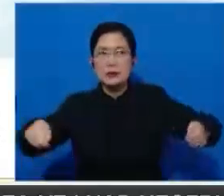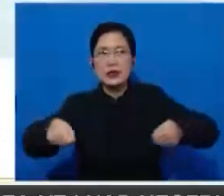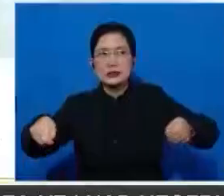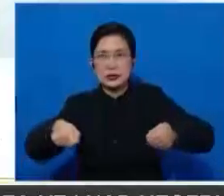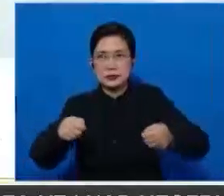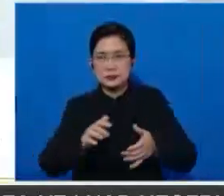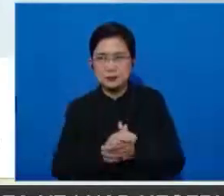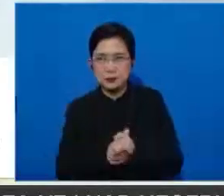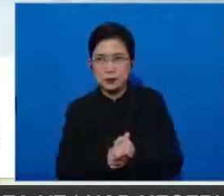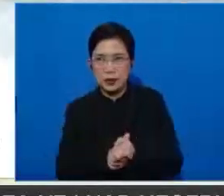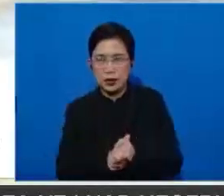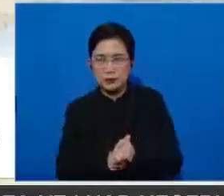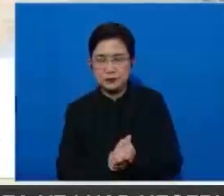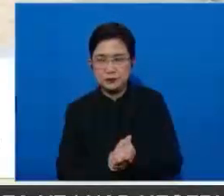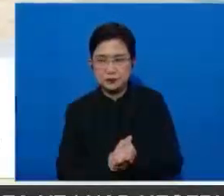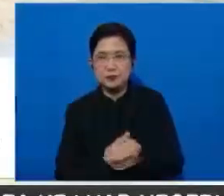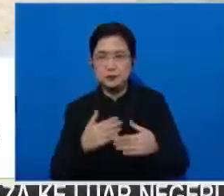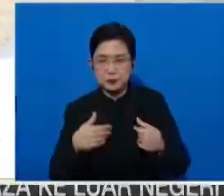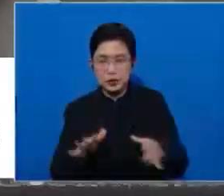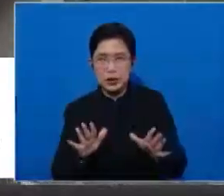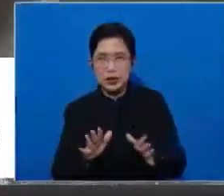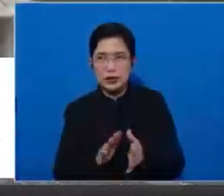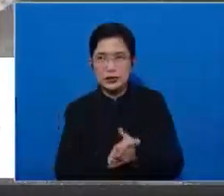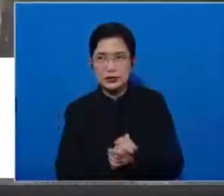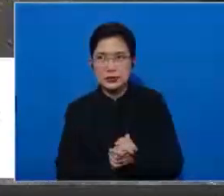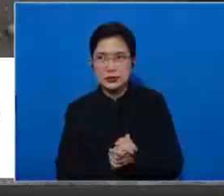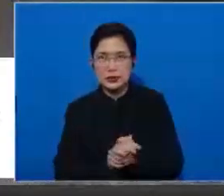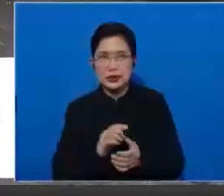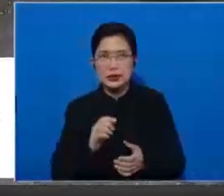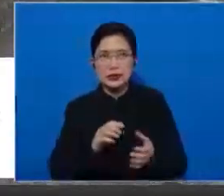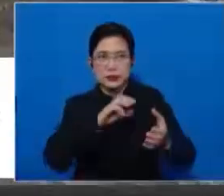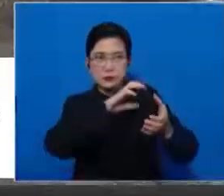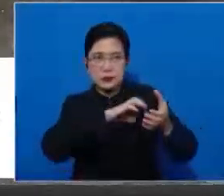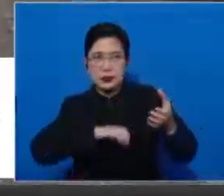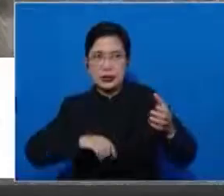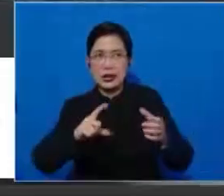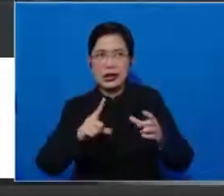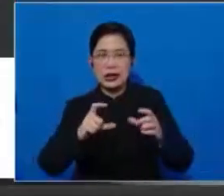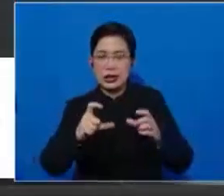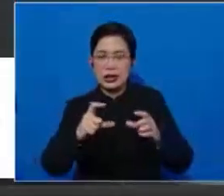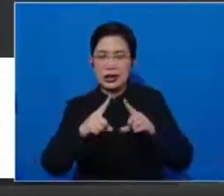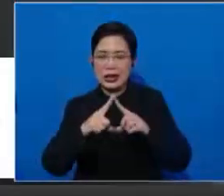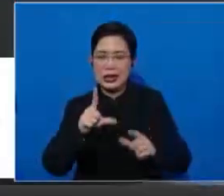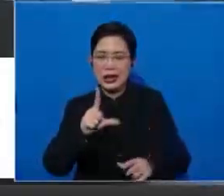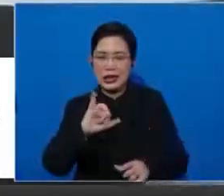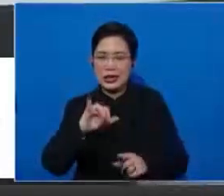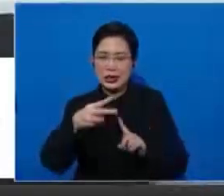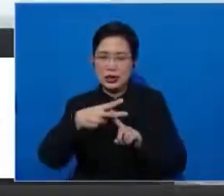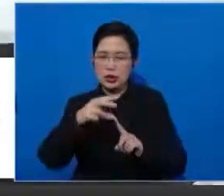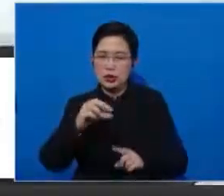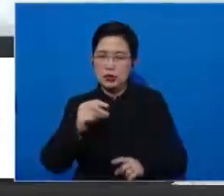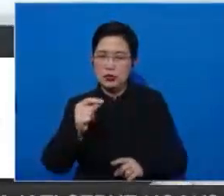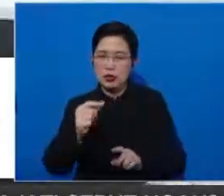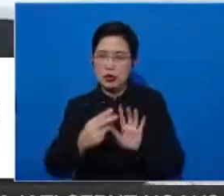Walau semua jenis pepaya bisa diolah jadi usus pepaya, pepaya jenis California atau Thailand dirasa yang paling cocok. Sebab teksturnya